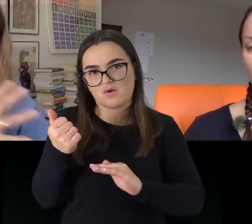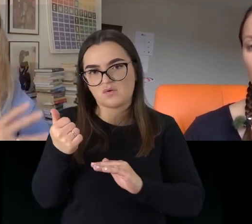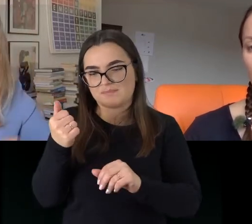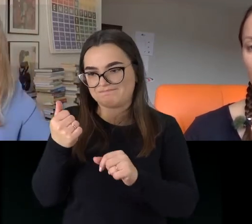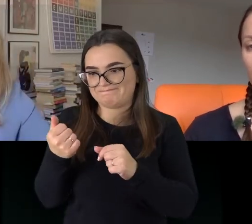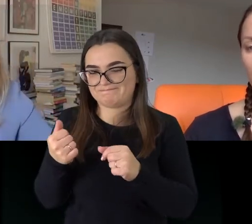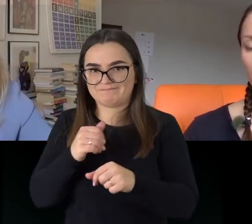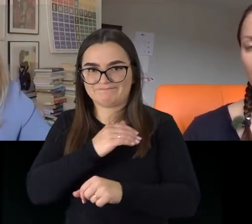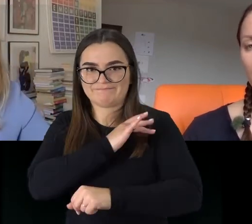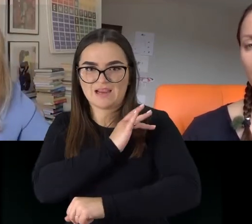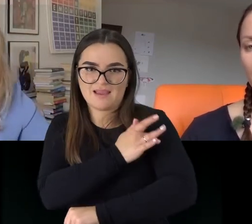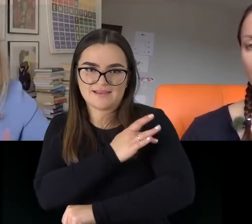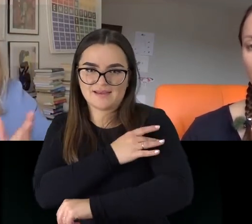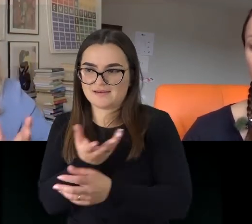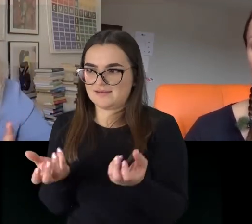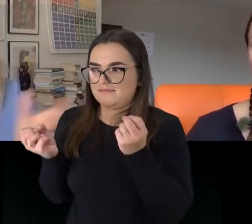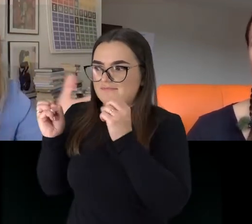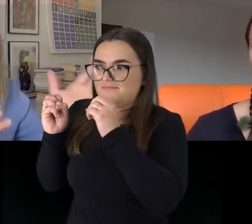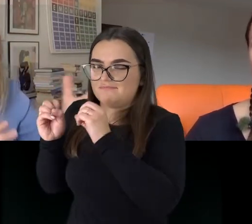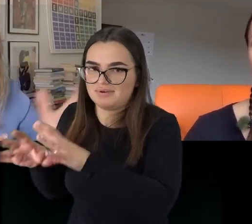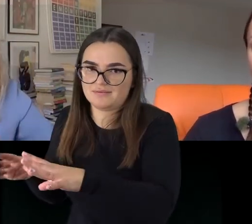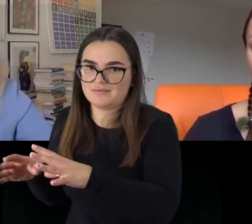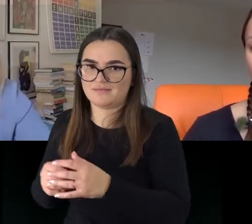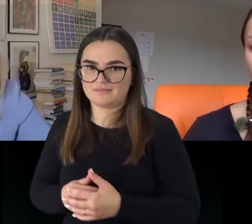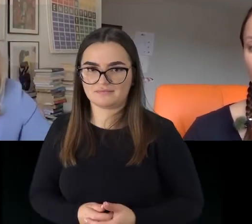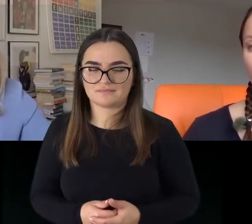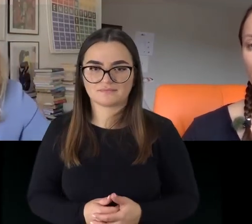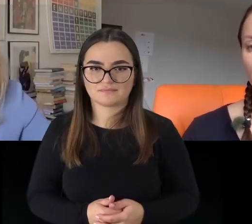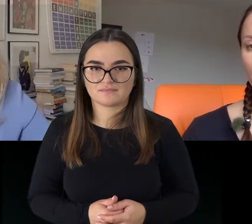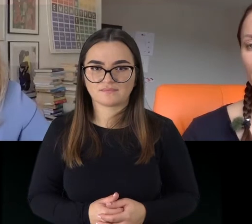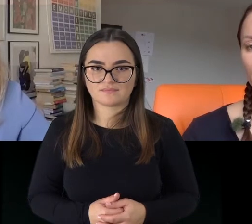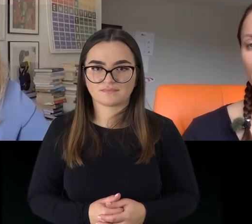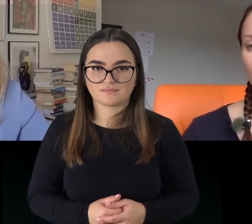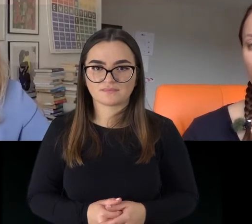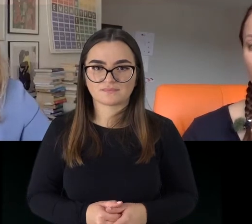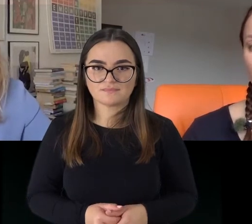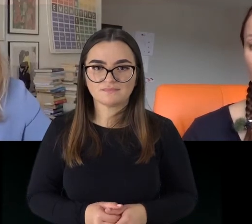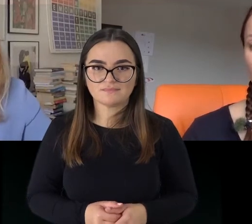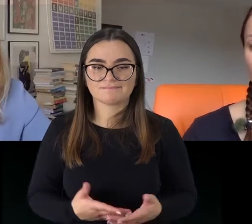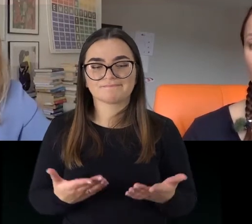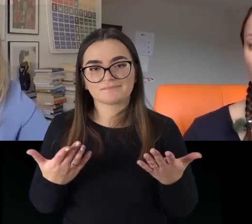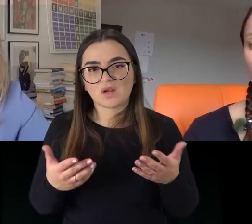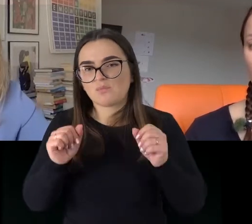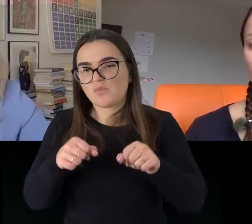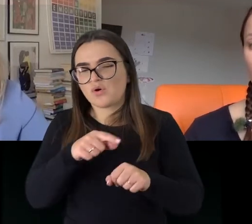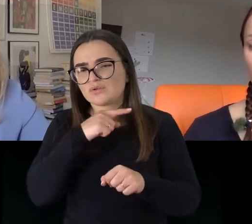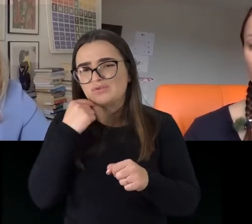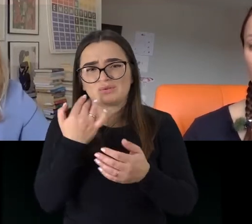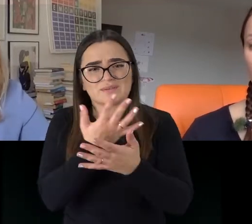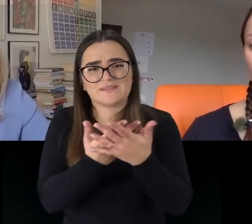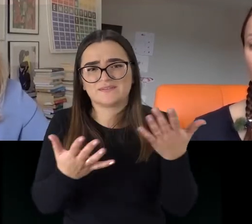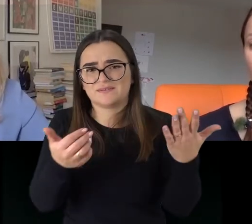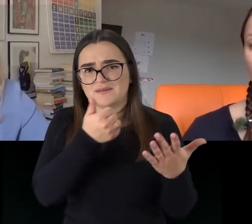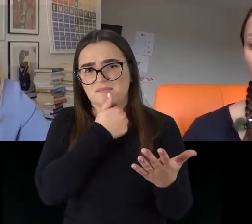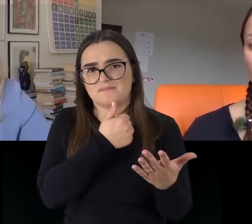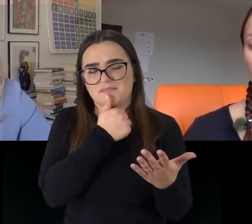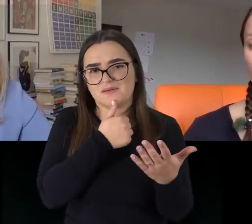radarą, tą lazerį, tą visą šviesą, tamsą nusitempia savo. Ne? Gali būti taip. Nu, gali būti labai, gali būti tokių,